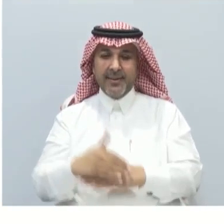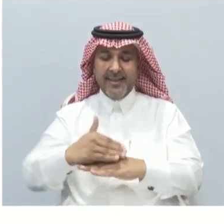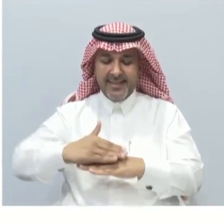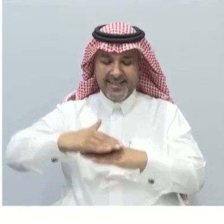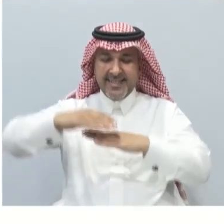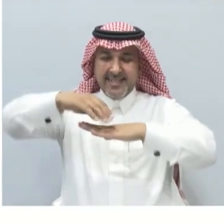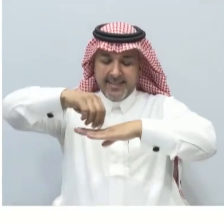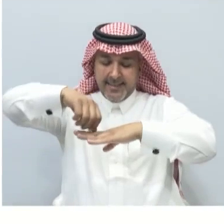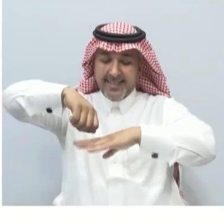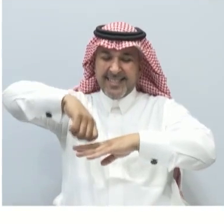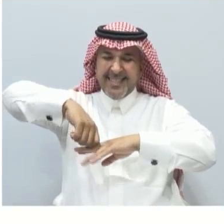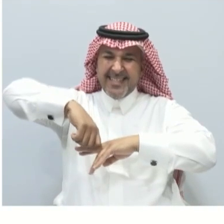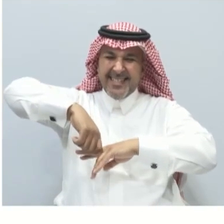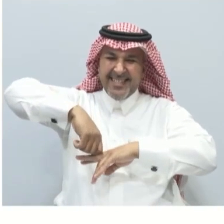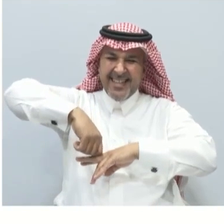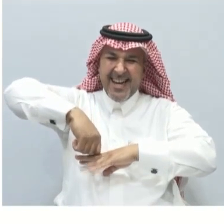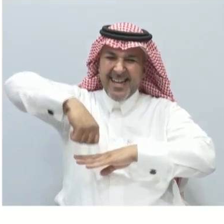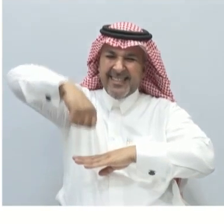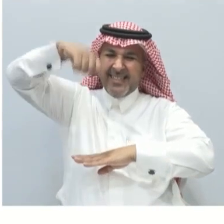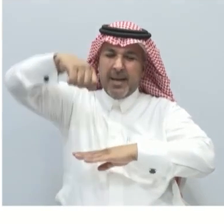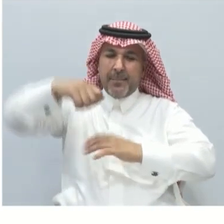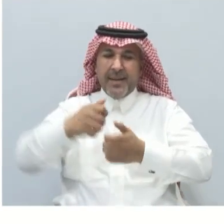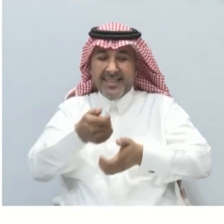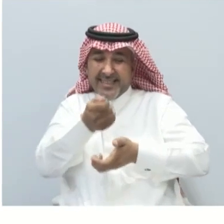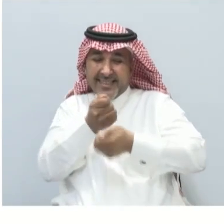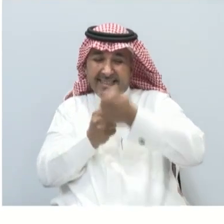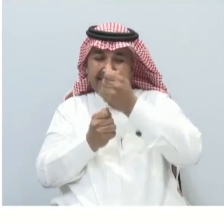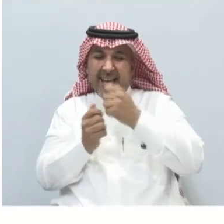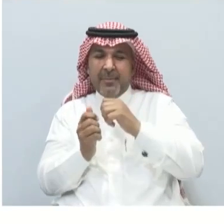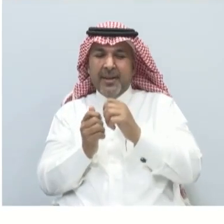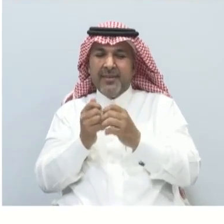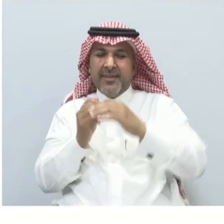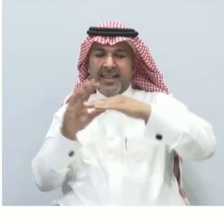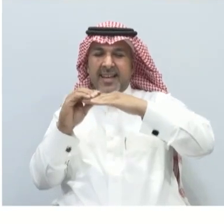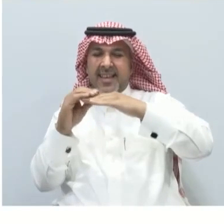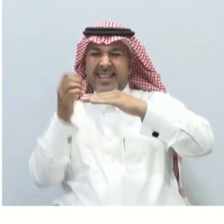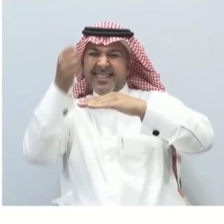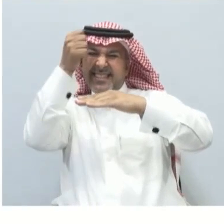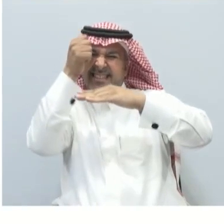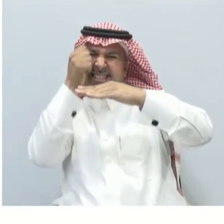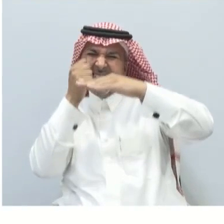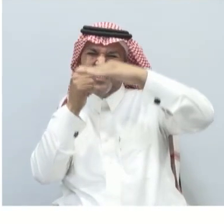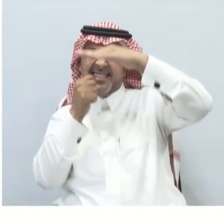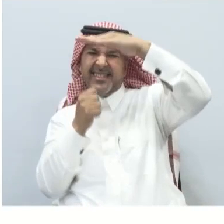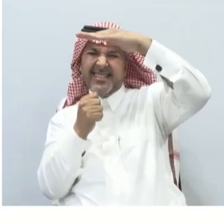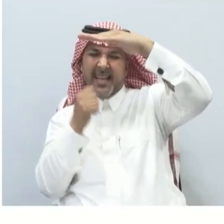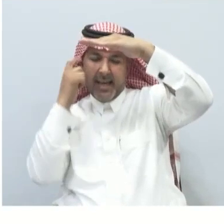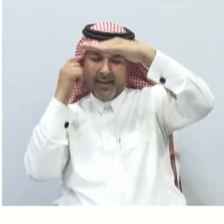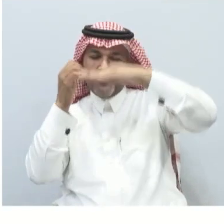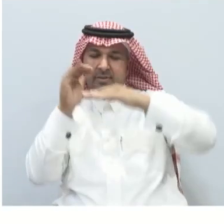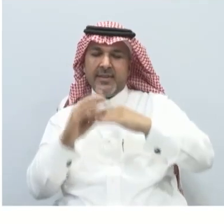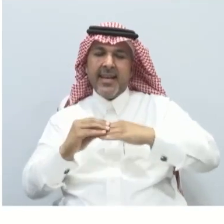تبدا من الواحد اذا صعد لي المدى بدل ما كان يبدا من الصفر الى المالانهايه صعد واحده الى الاعلى فبالتالي صار